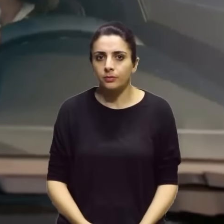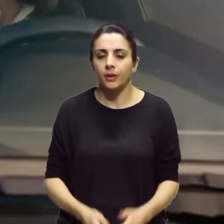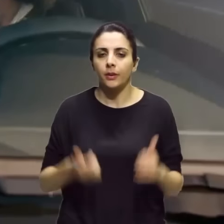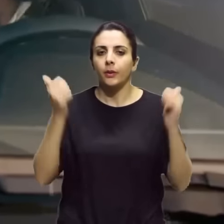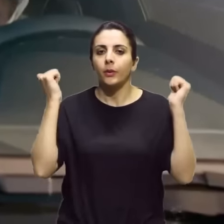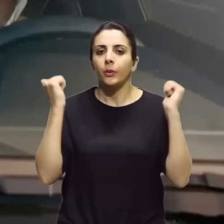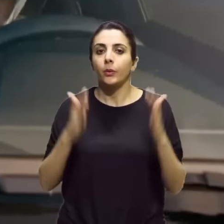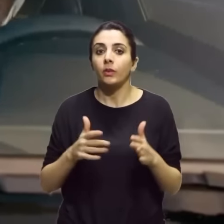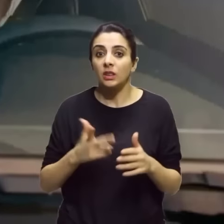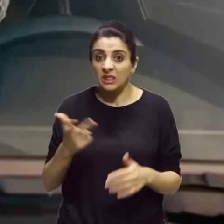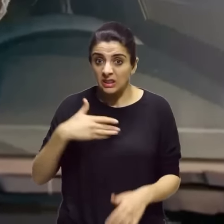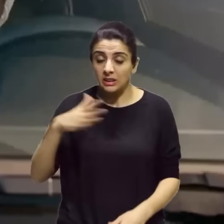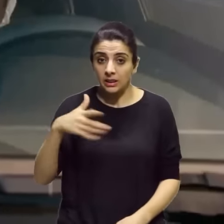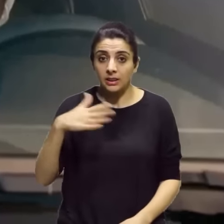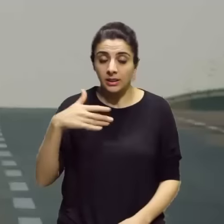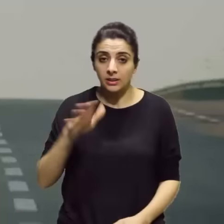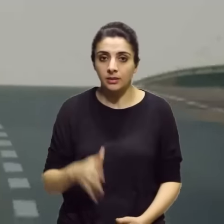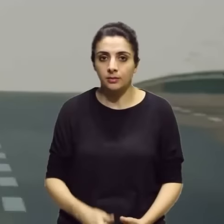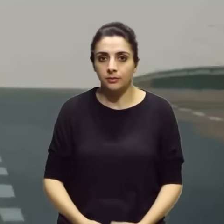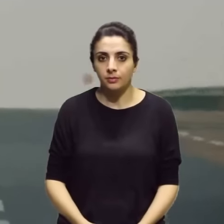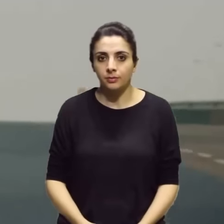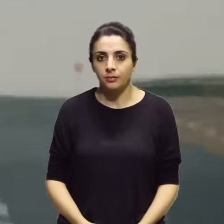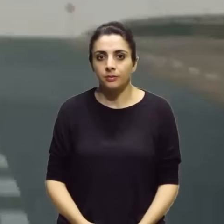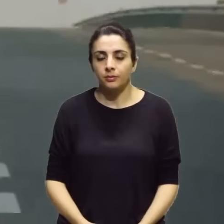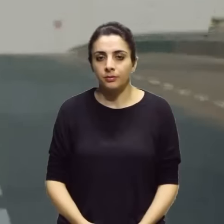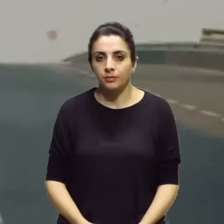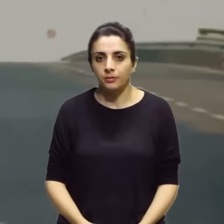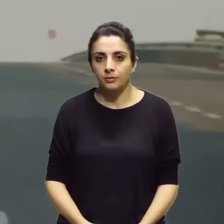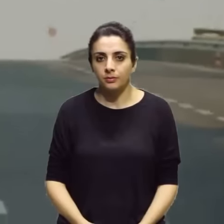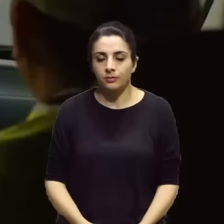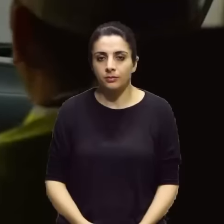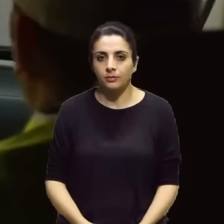Eyvah. Arayı aç. Akif daha da gaza bastı.